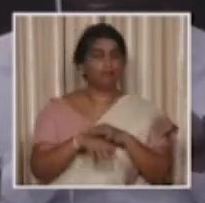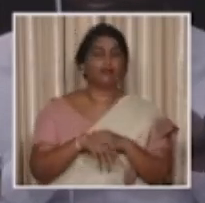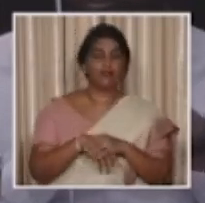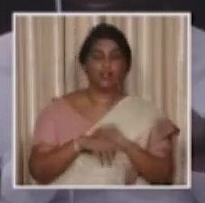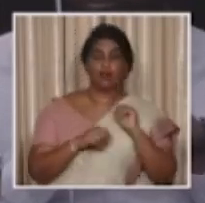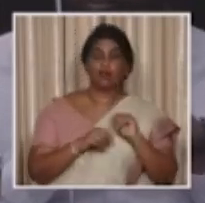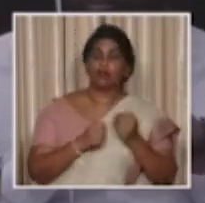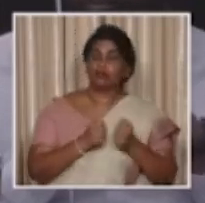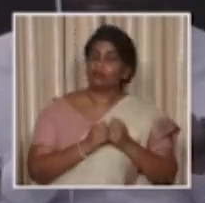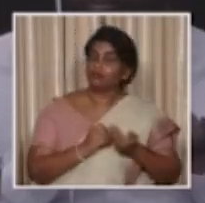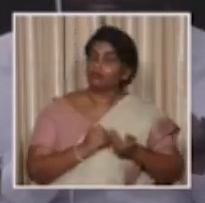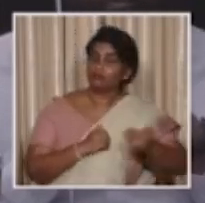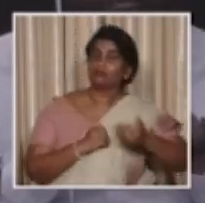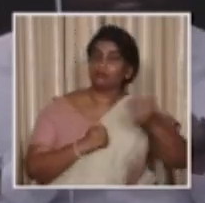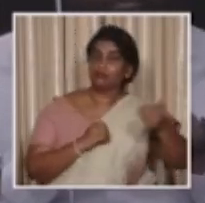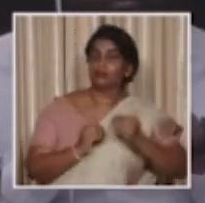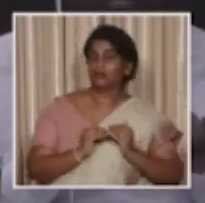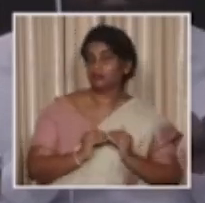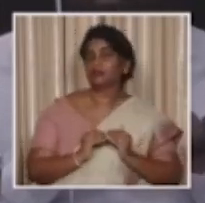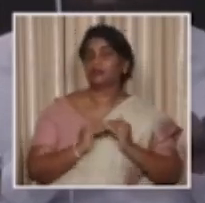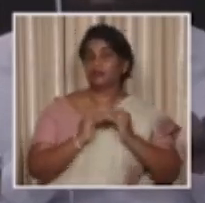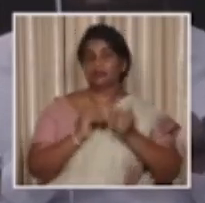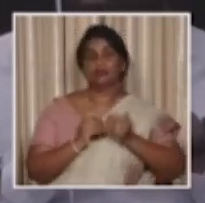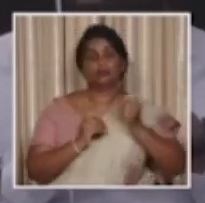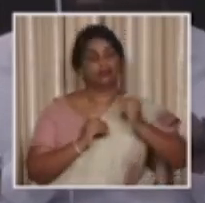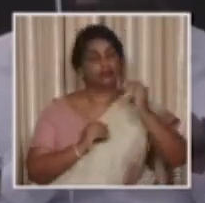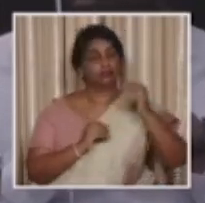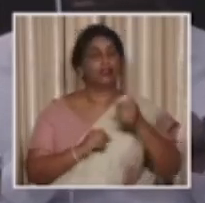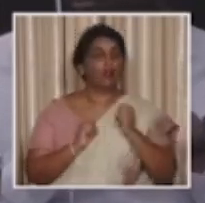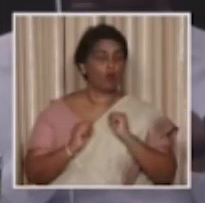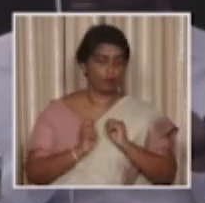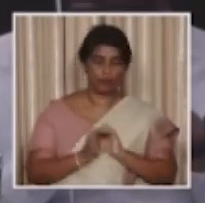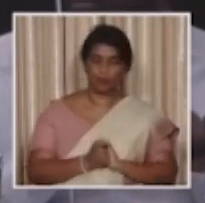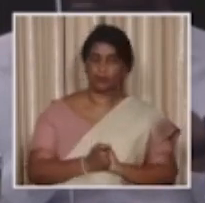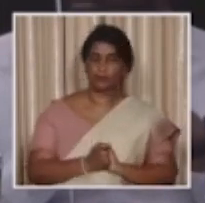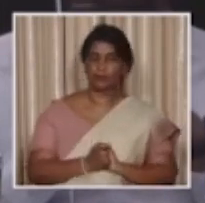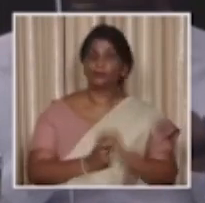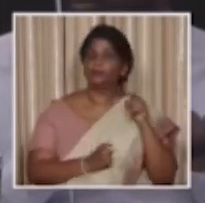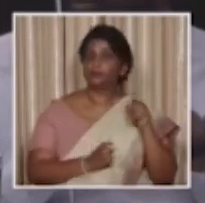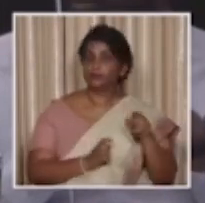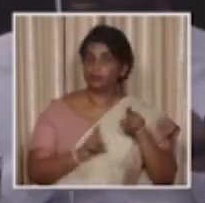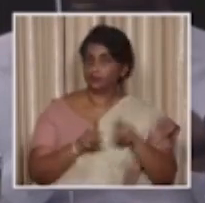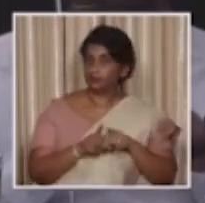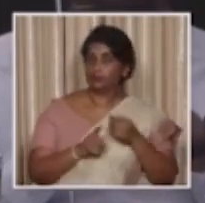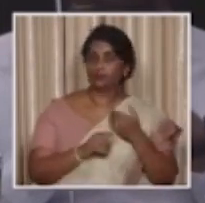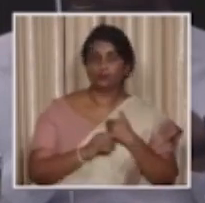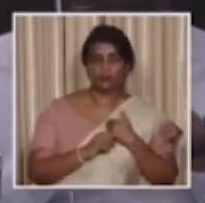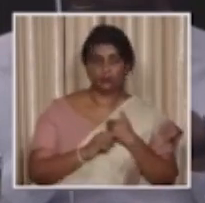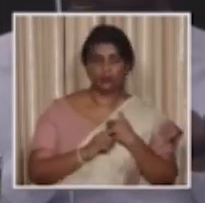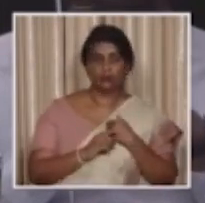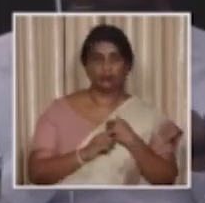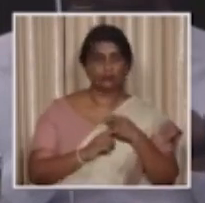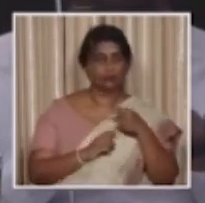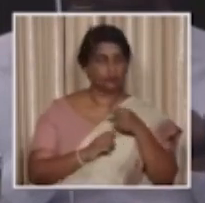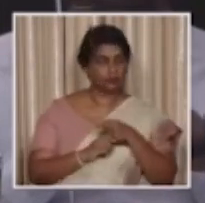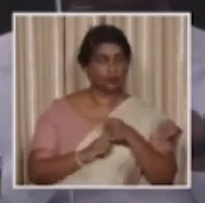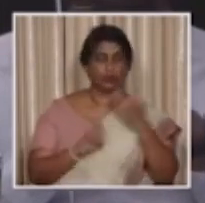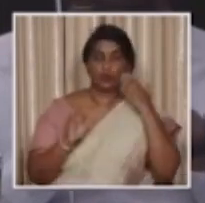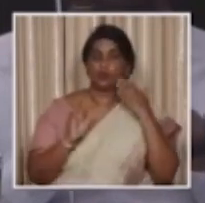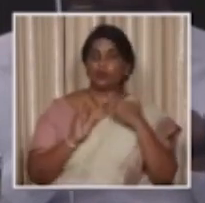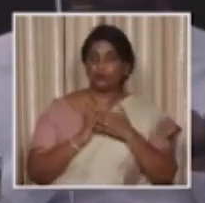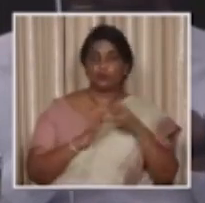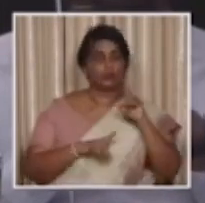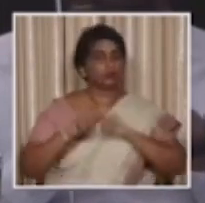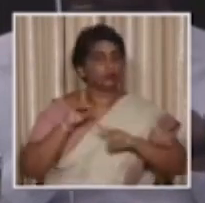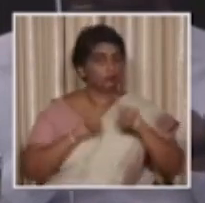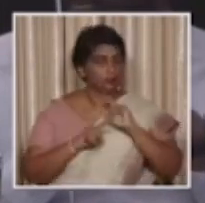මොකද කොමාරි මේ ක්‍රීඩාවෙන් ඉස්සරහට යන්න යන්න යන්න කොහොමද කියලා. ඉතින් ඒක නිසා අපිට මේ සම්බන්ධයෙන් කතා